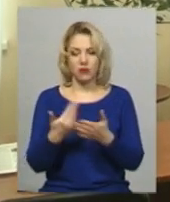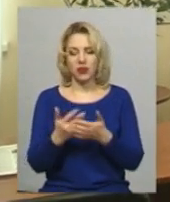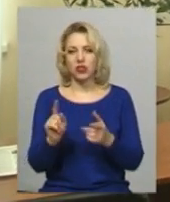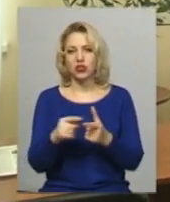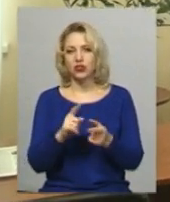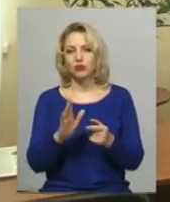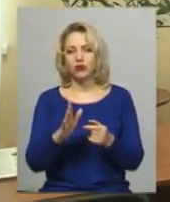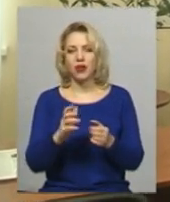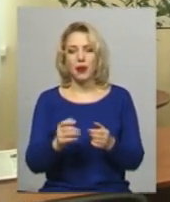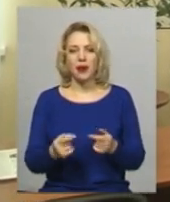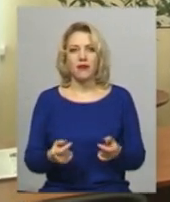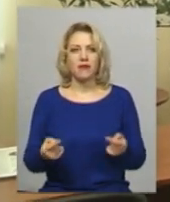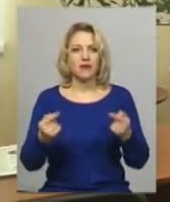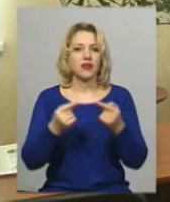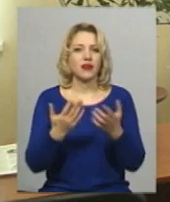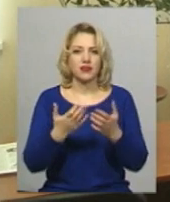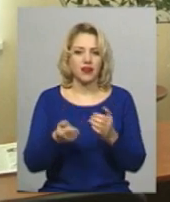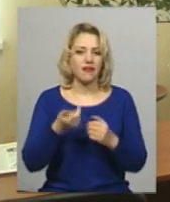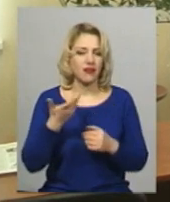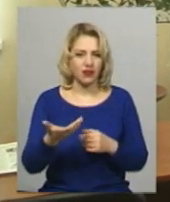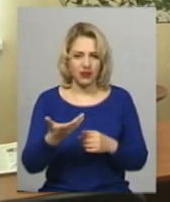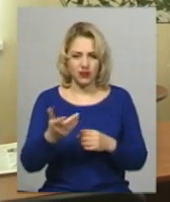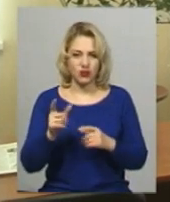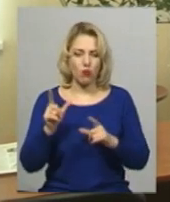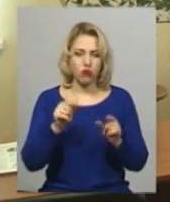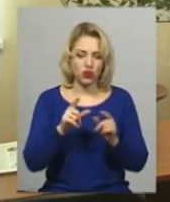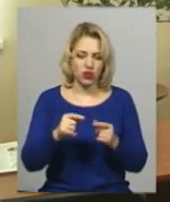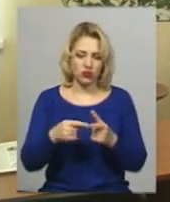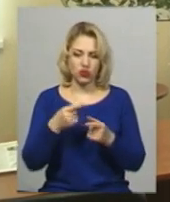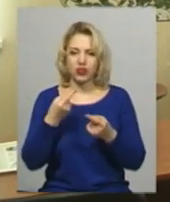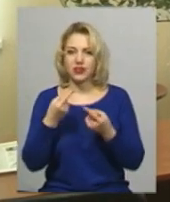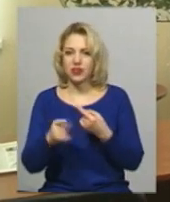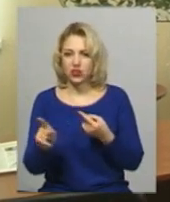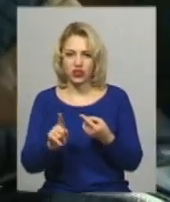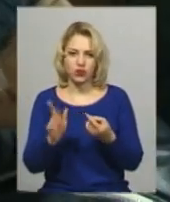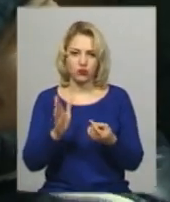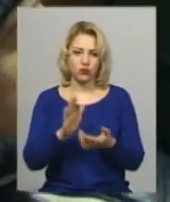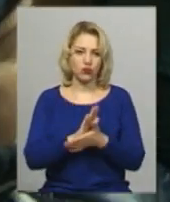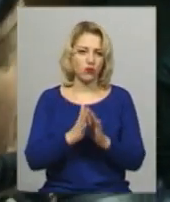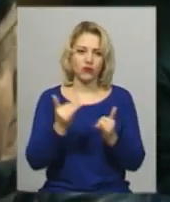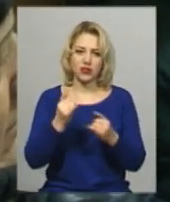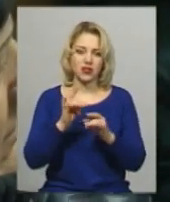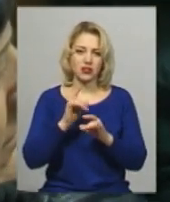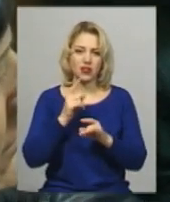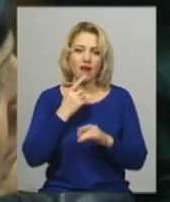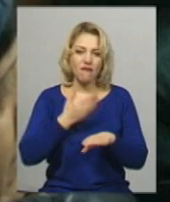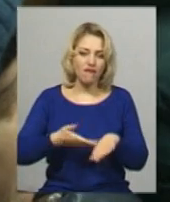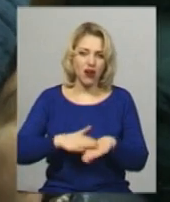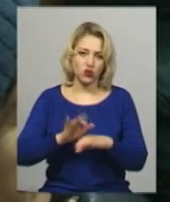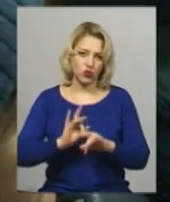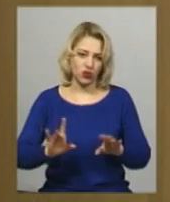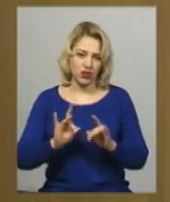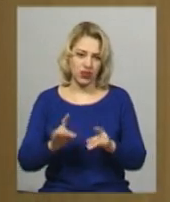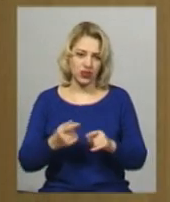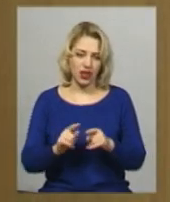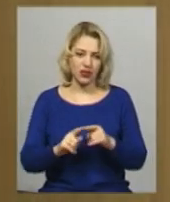кількість поїздок, чи це будуть якісь інші умови? На зараз це наразі сказати дуже важко. Електронні проїзні для осіб пільгових